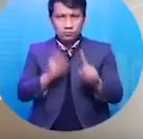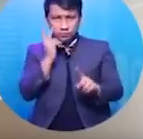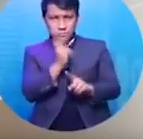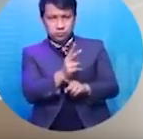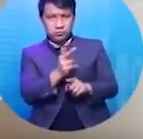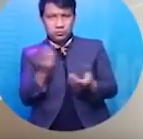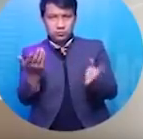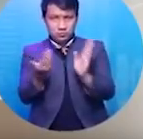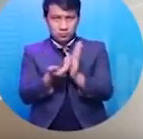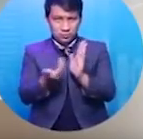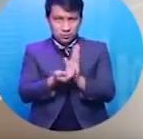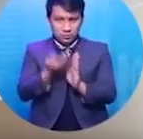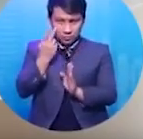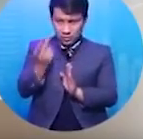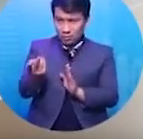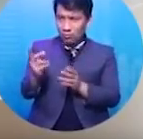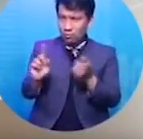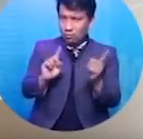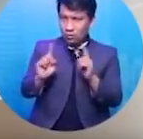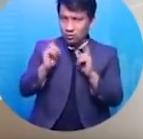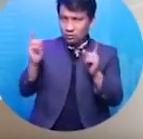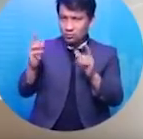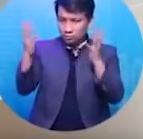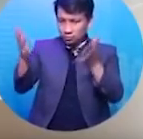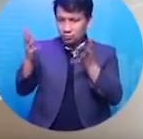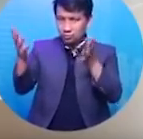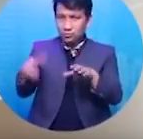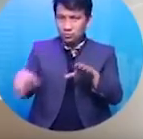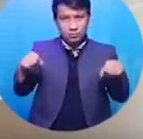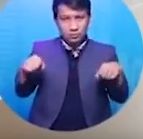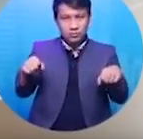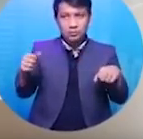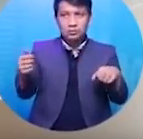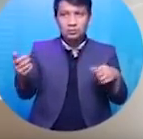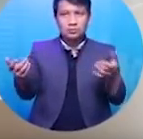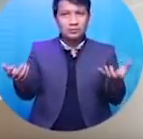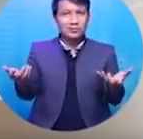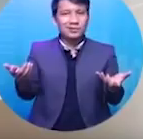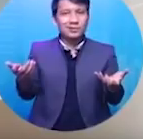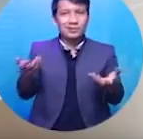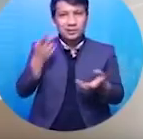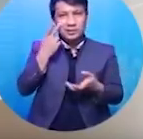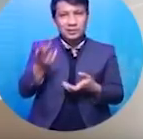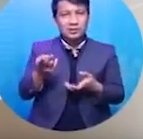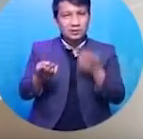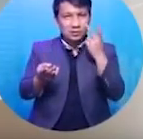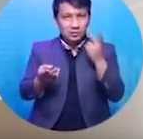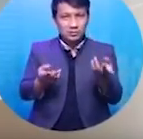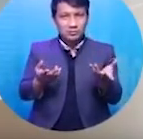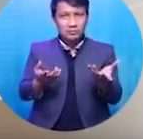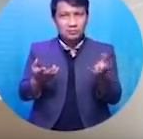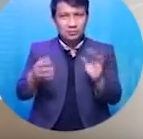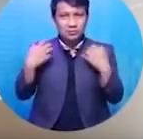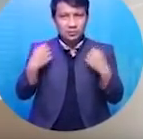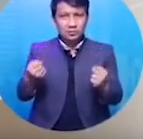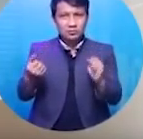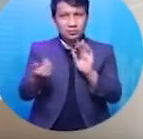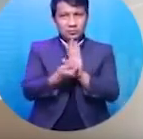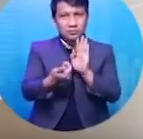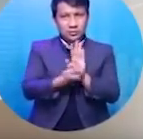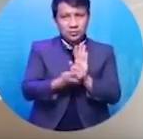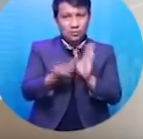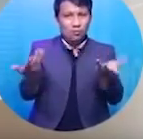doon yung magkausap. Minsan, nakita naman niyang nakasakay sa tricycle. Ay, wala ho akong nakitang matibili ebidensya.